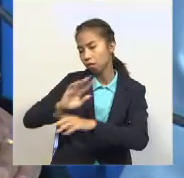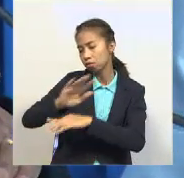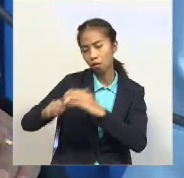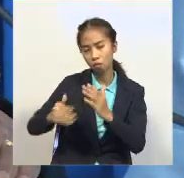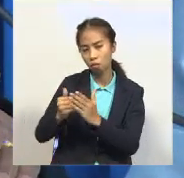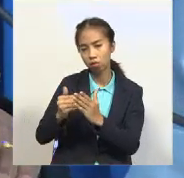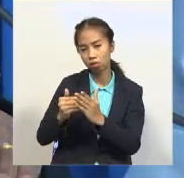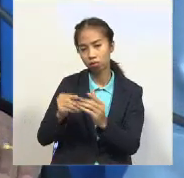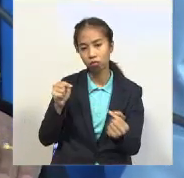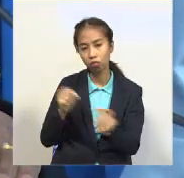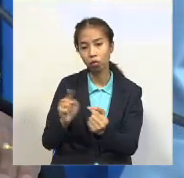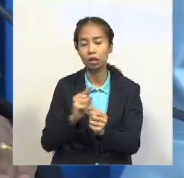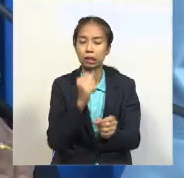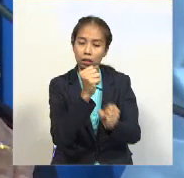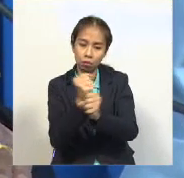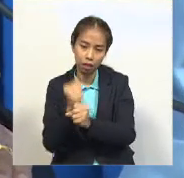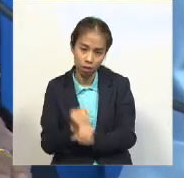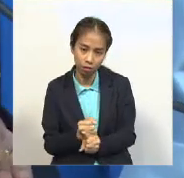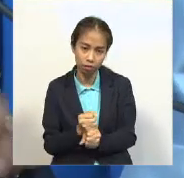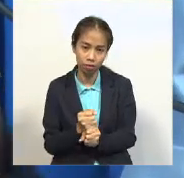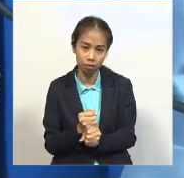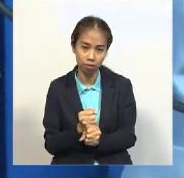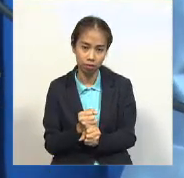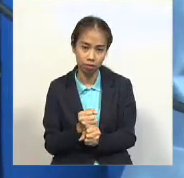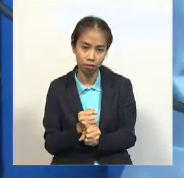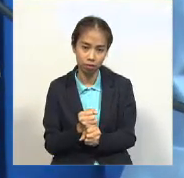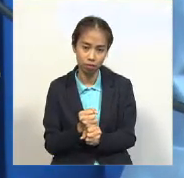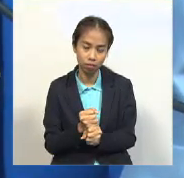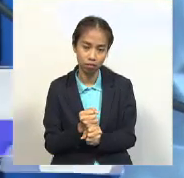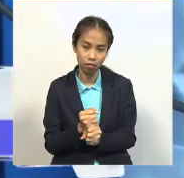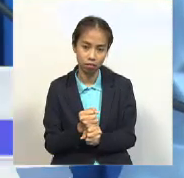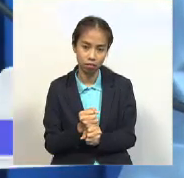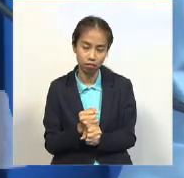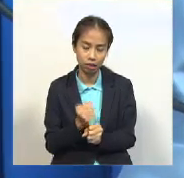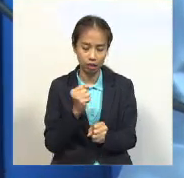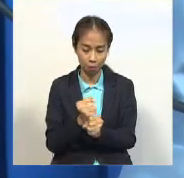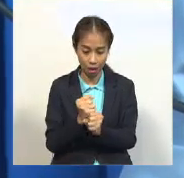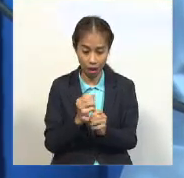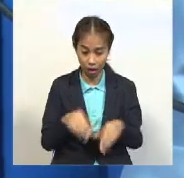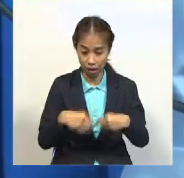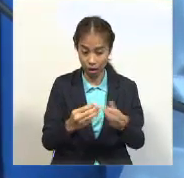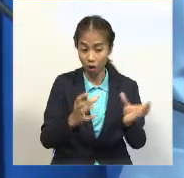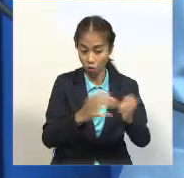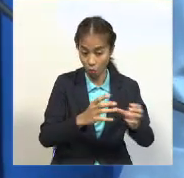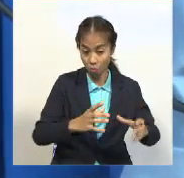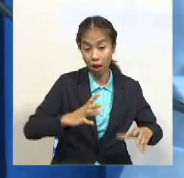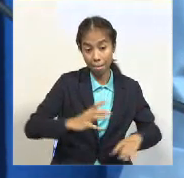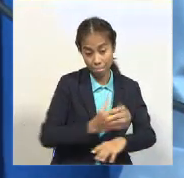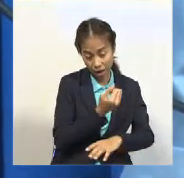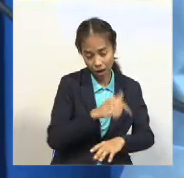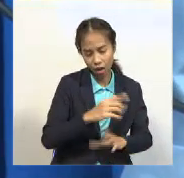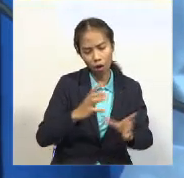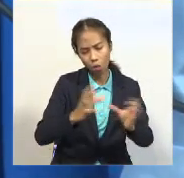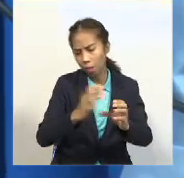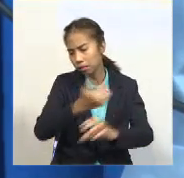ของการทำงานให้กับทั้งพรรคประชาชนให้กับพรรคการเมืองของเรากับทุกพรรคที่เ